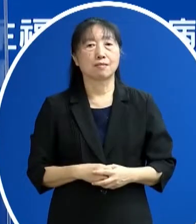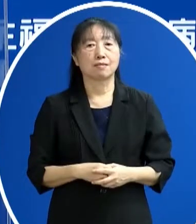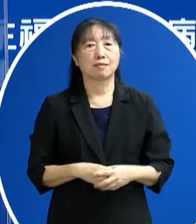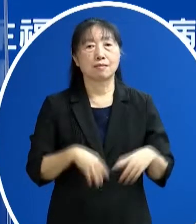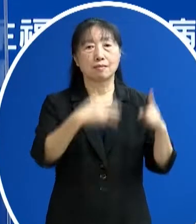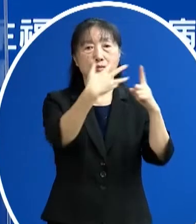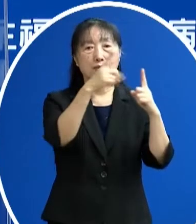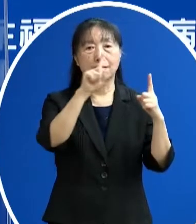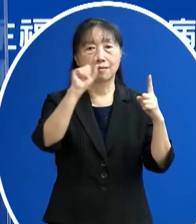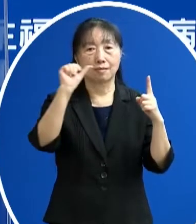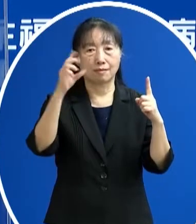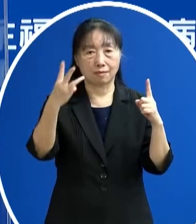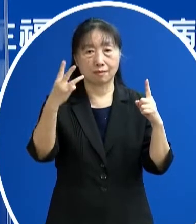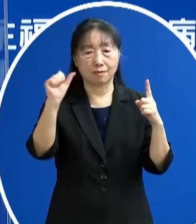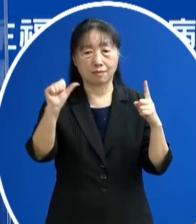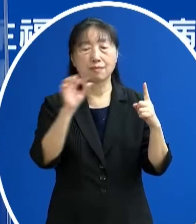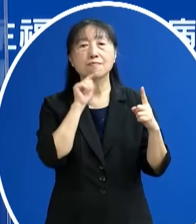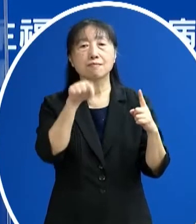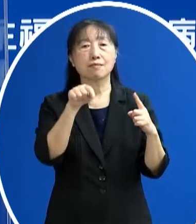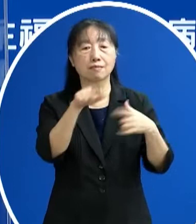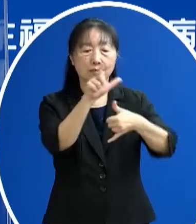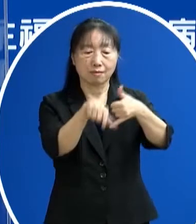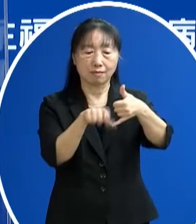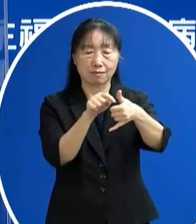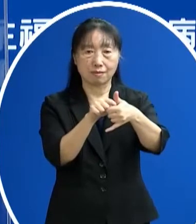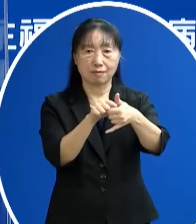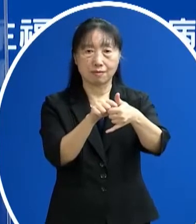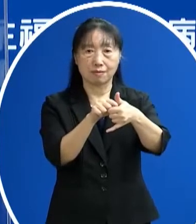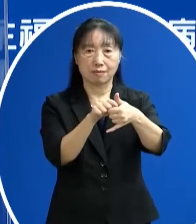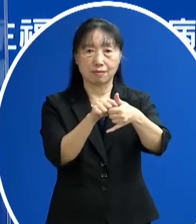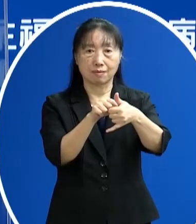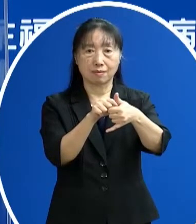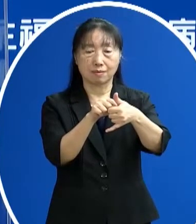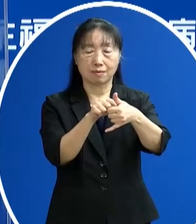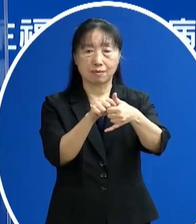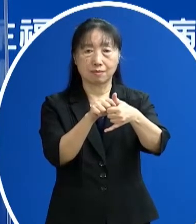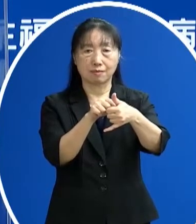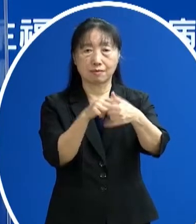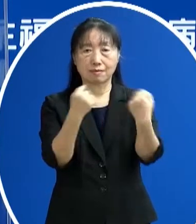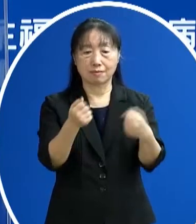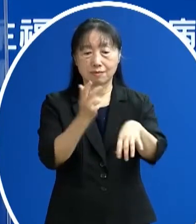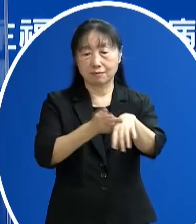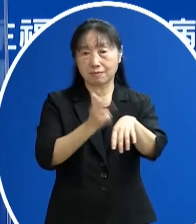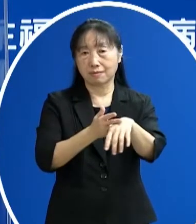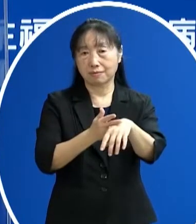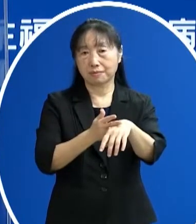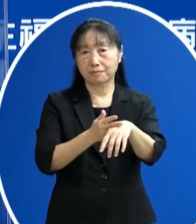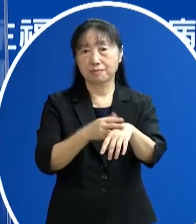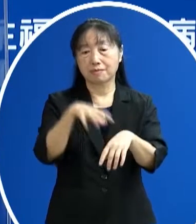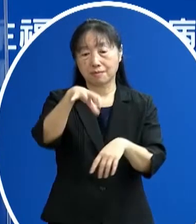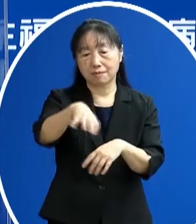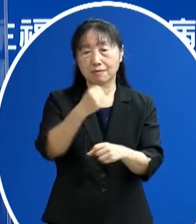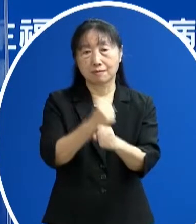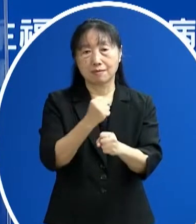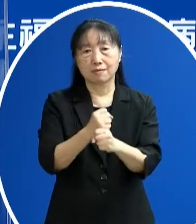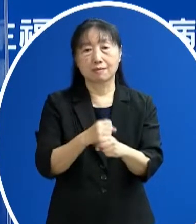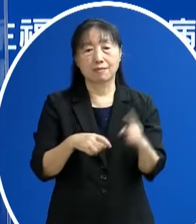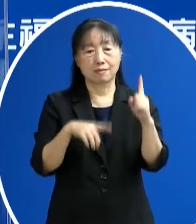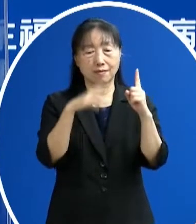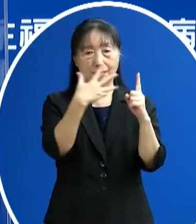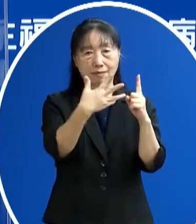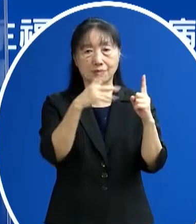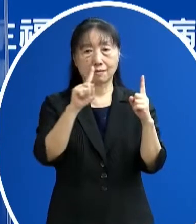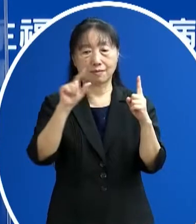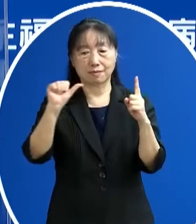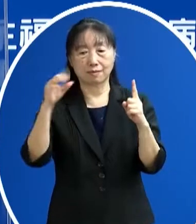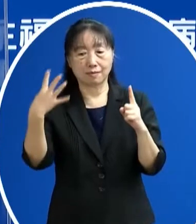那18135哈，他在。好，一个哈，在相关的科技厂上班，好，那18154